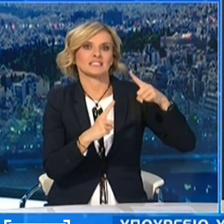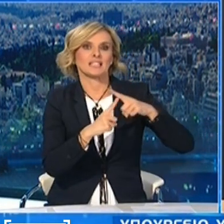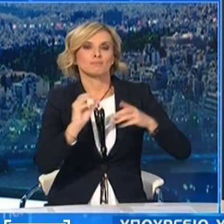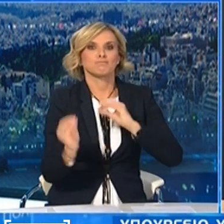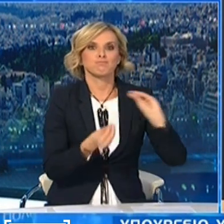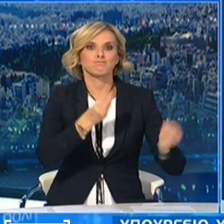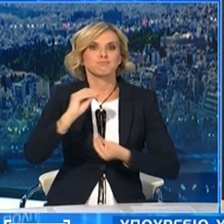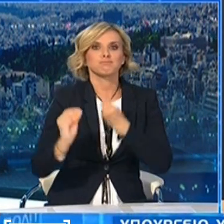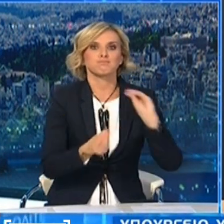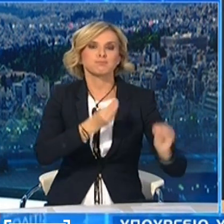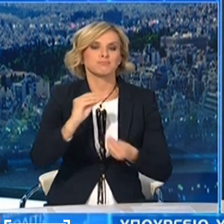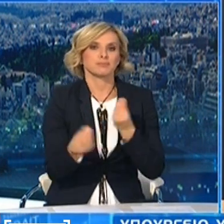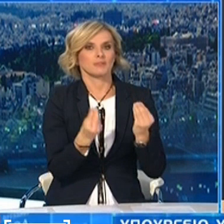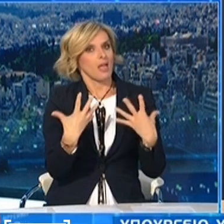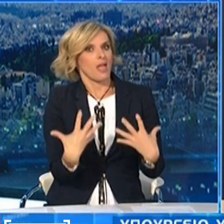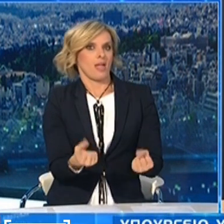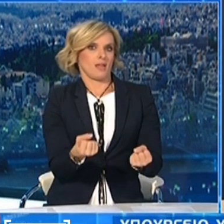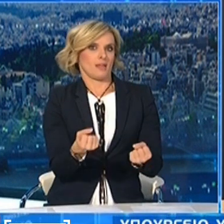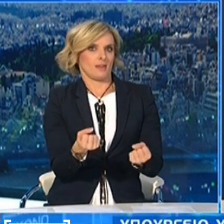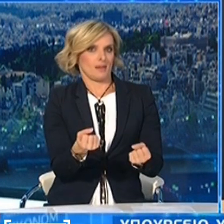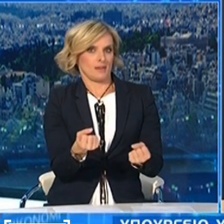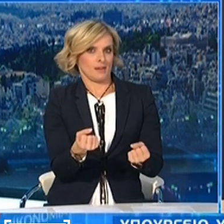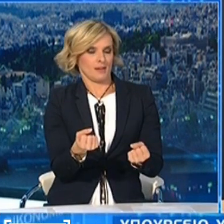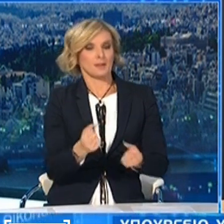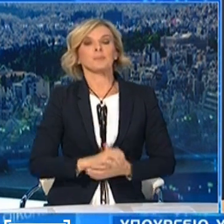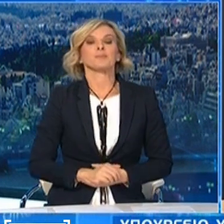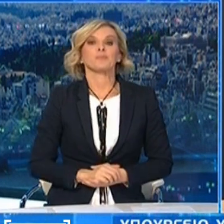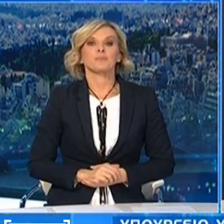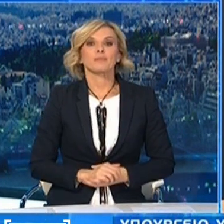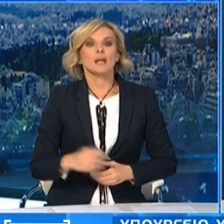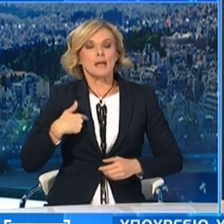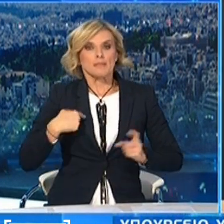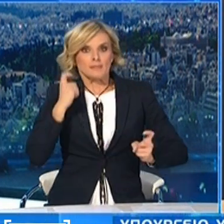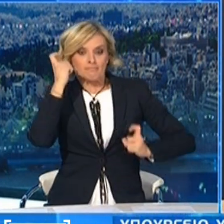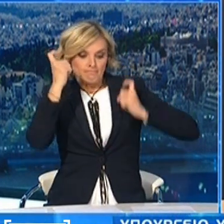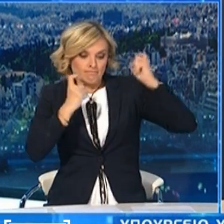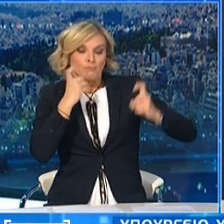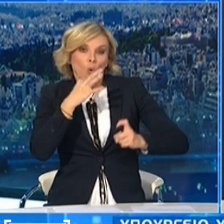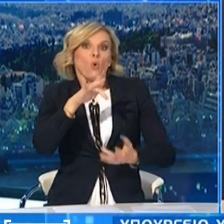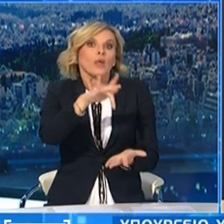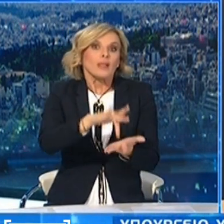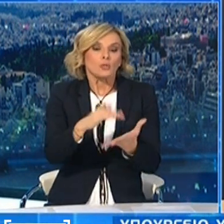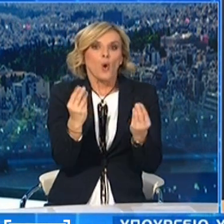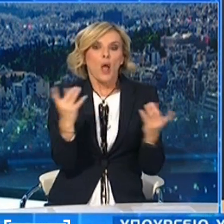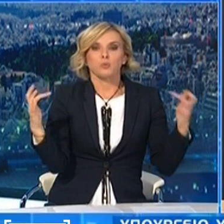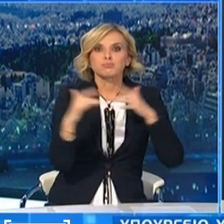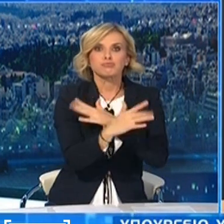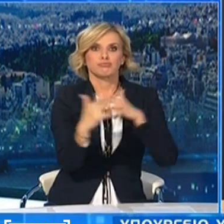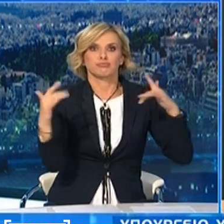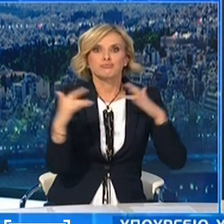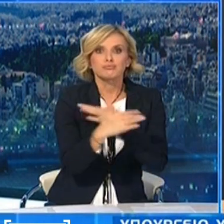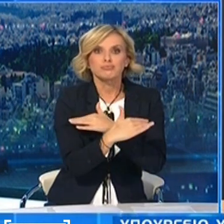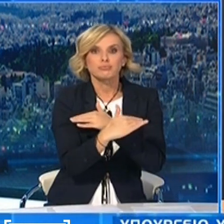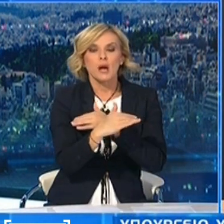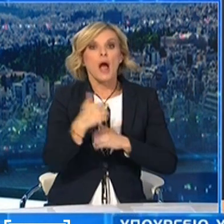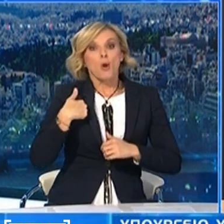των πληθυσμιακών χαρακτηριστικών που συνοδεύουν τη Μητροπολιτική Αθήνα, μας απασχολεί, διότι οποιαδήποτε στιγμή, μέσα σε λίγα 24 ώρα, όλο